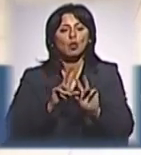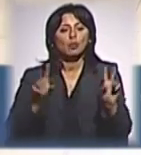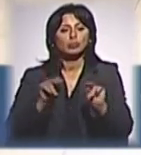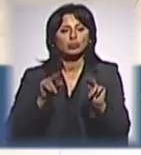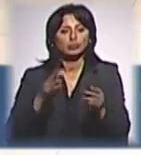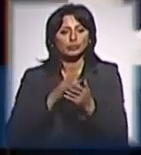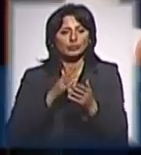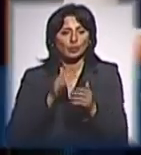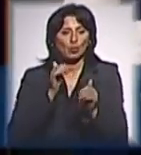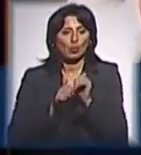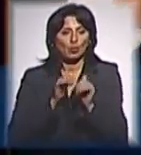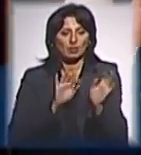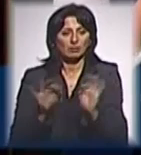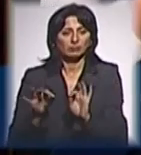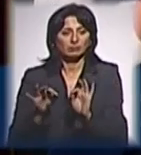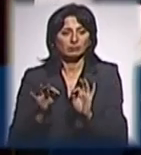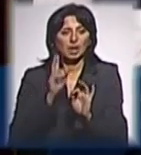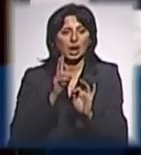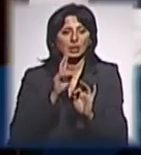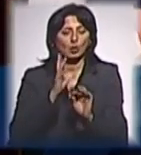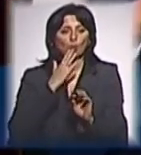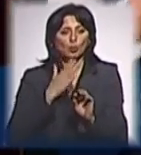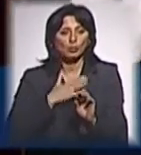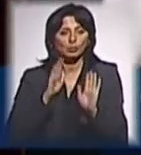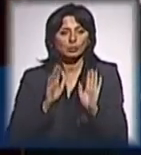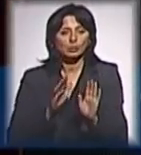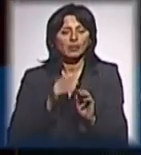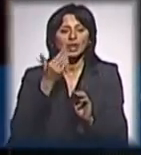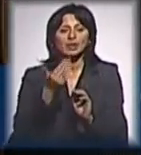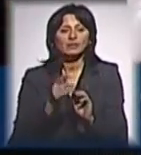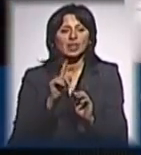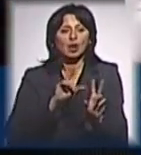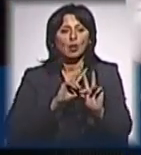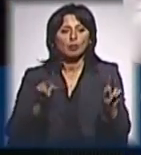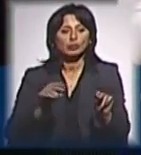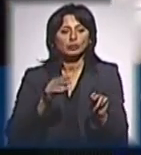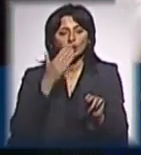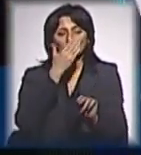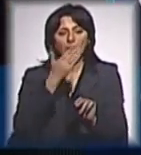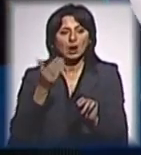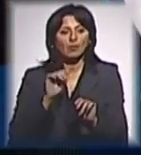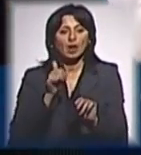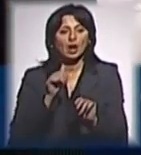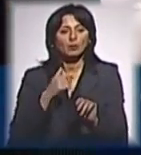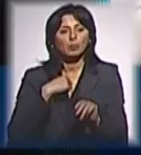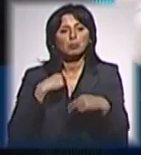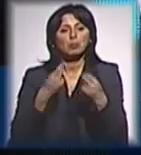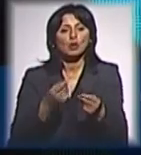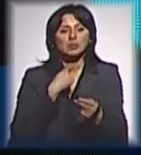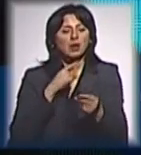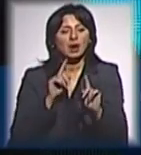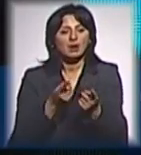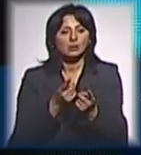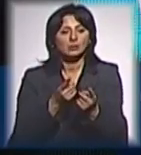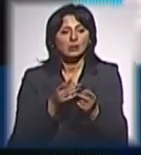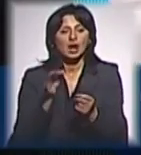დაპირებებს იძლევიან ხოლმე კანდიდატები, ხომ მართალი ვარ? აი თქვენ რას პირდებით ამ მრჩეველს, რატომ უნდა მოგცენ თქვენ ხმა